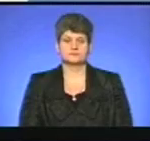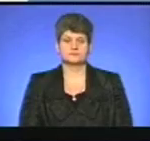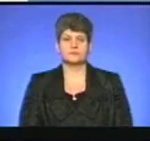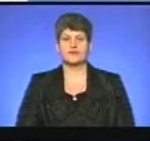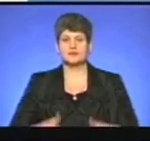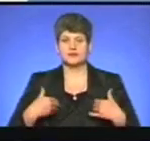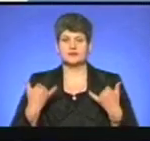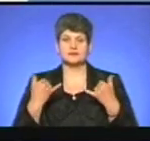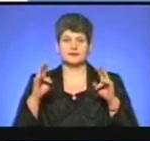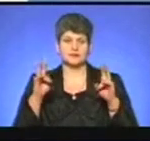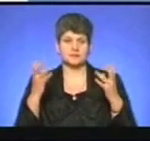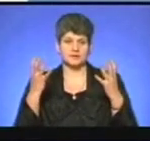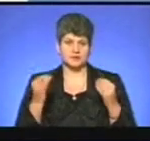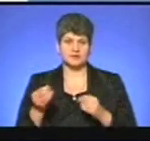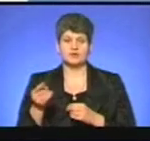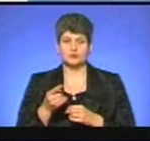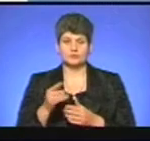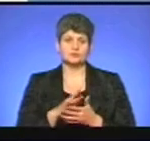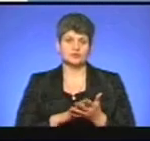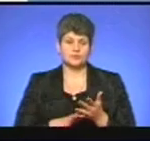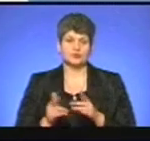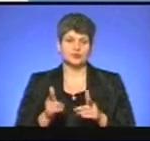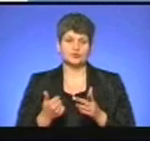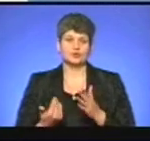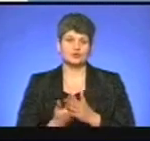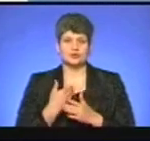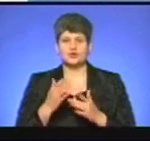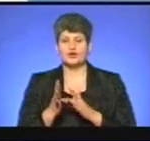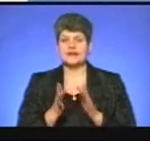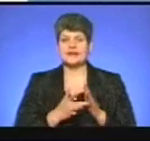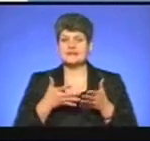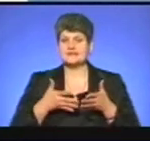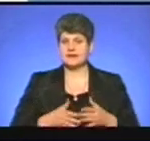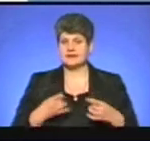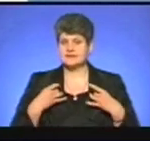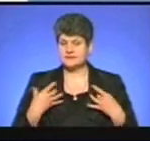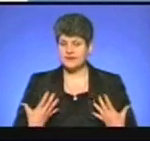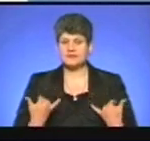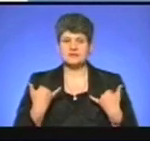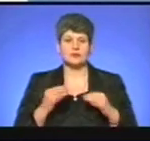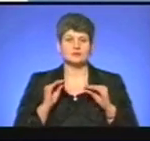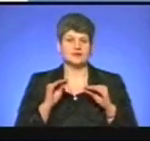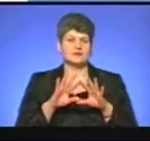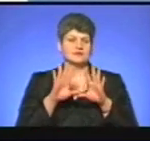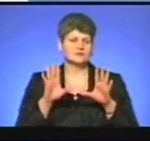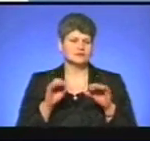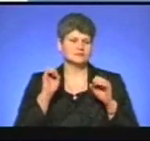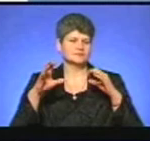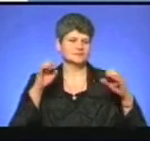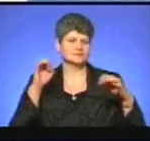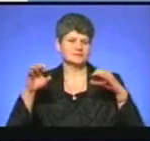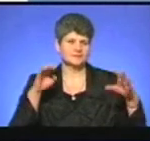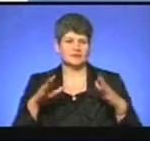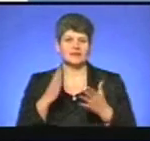Вітаю вас в ефірі «Тема дня». В Тернополі триває підготовка до новорічних різдвяних свят. Вже встановлена майже вся ілюмінація святкова. Також діє